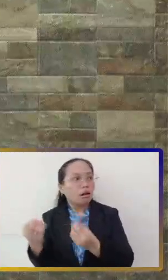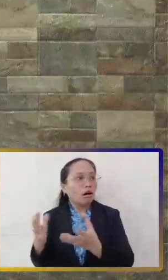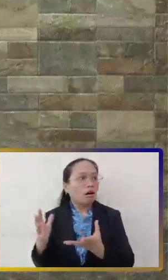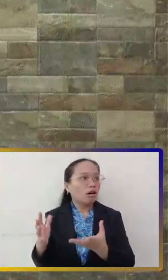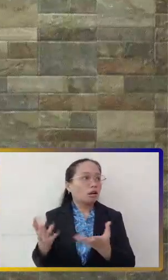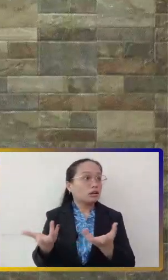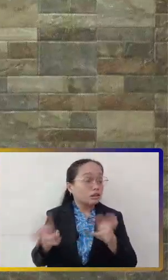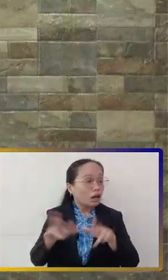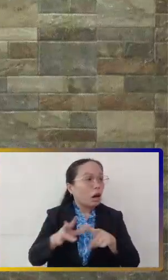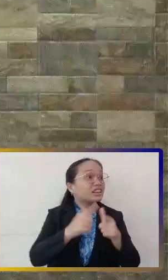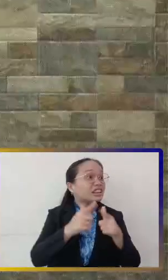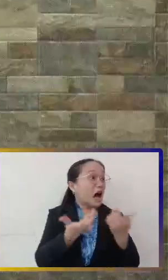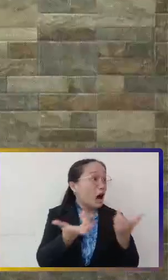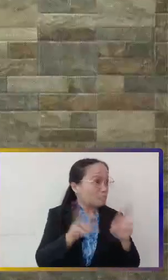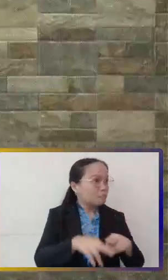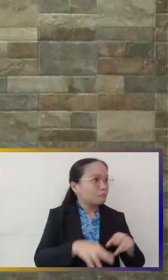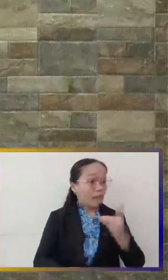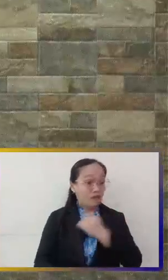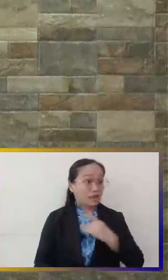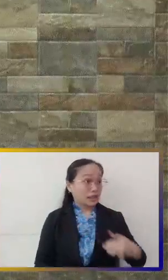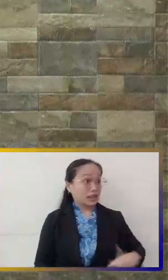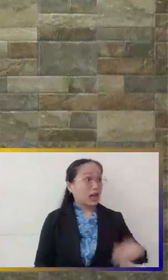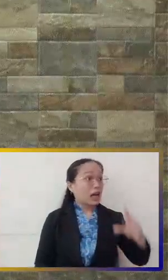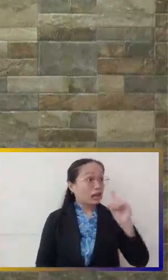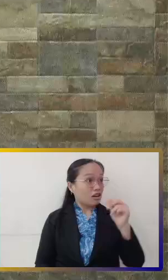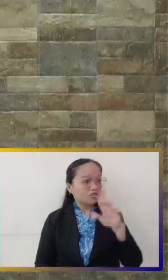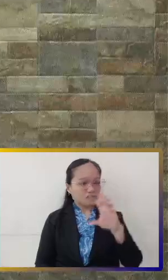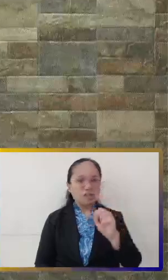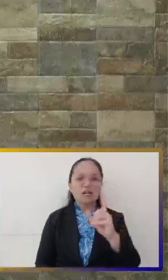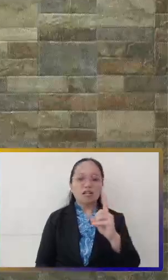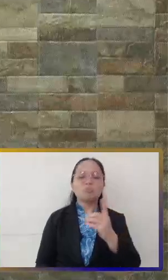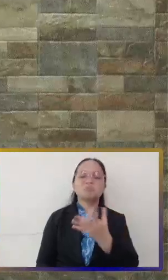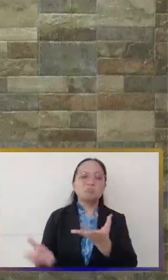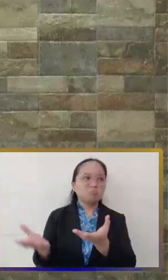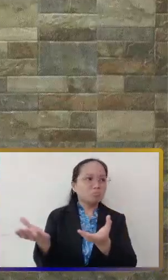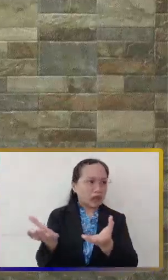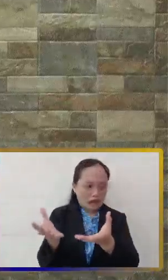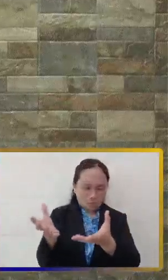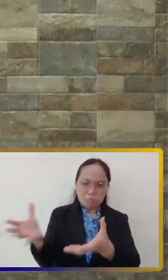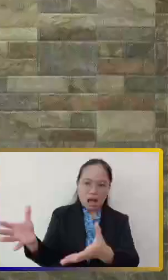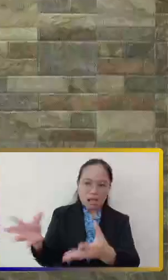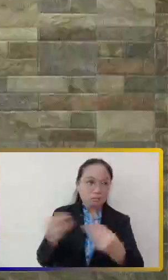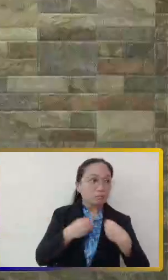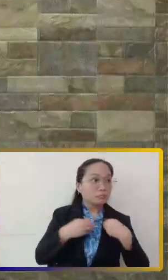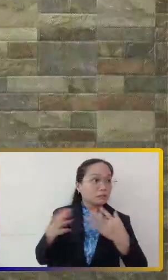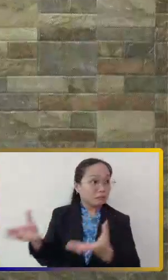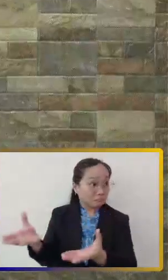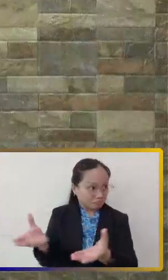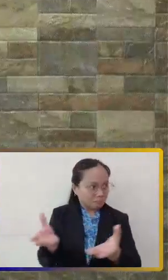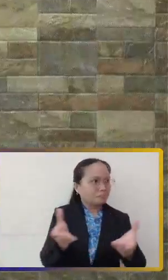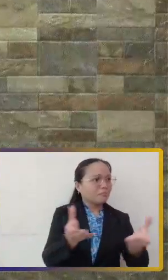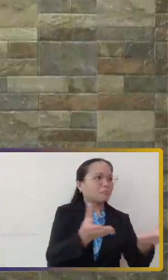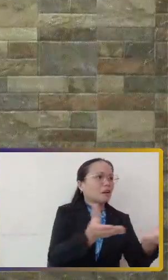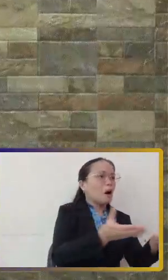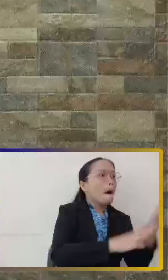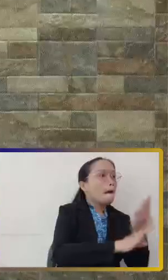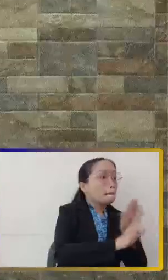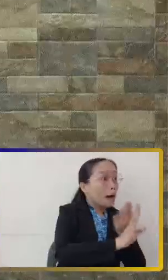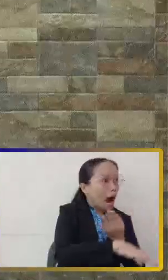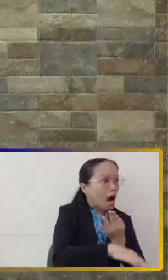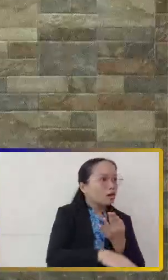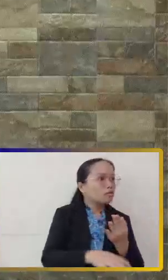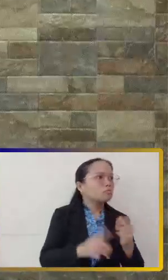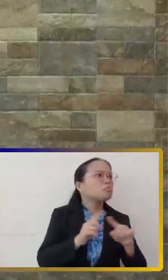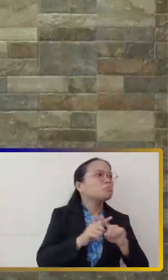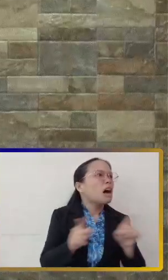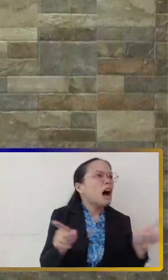ni David, but pinakuha niya po yan at pagkatapos mong kuhanin mga kapatid, ang problema ngayon ay hindi